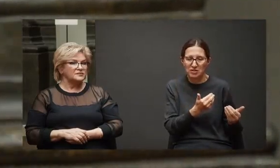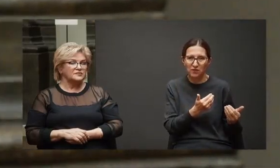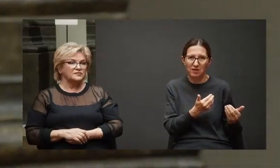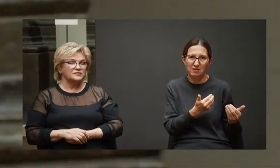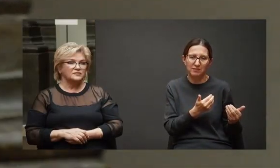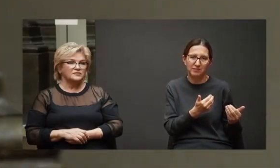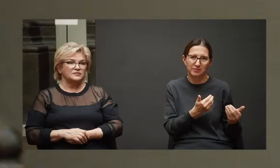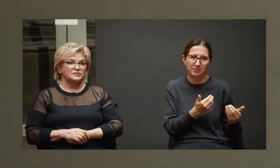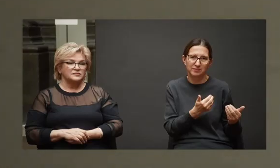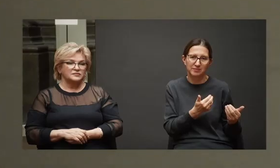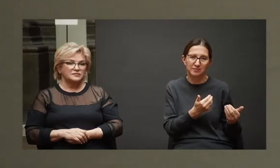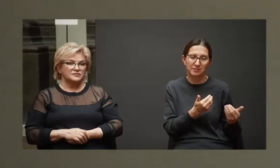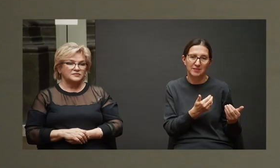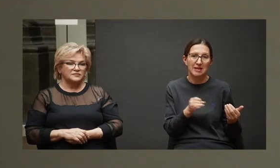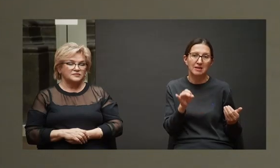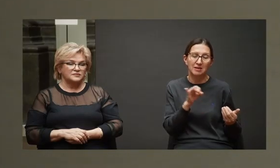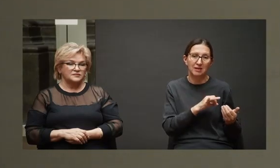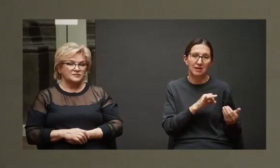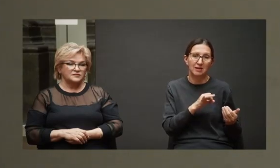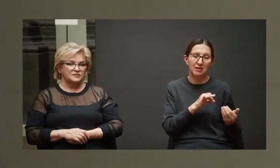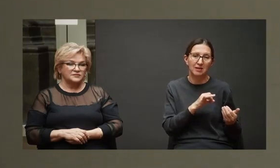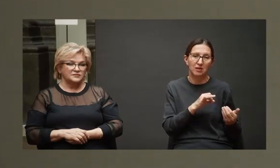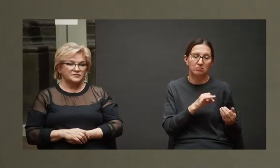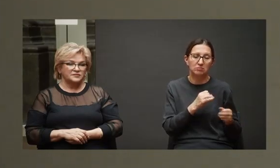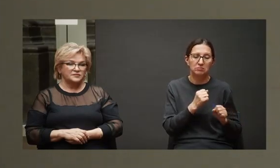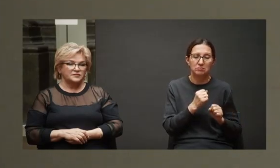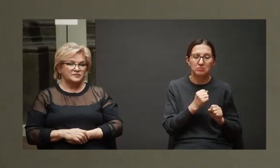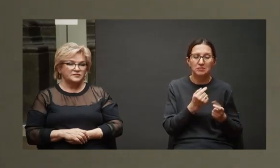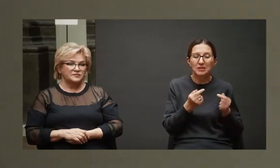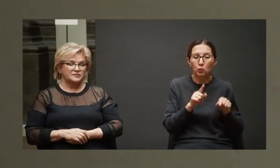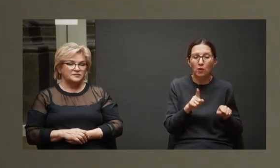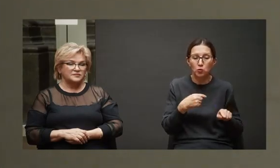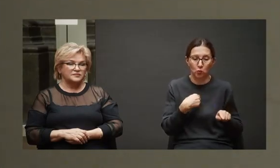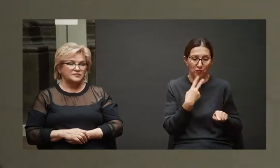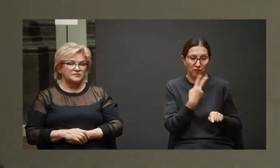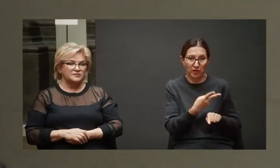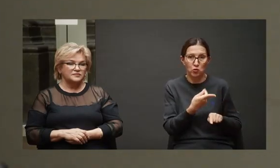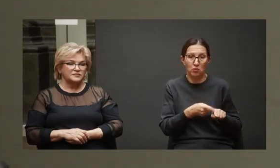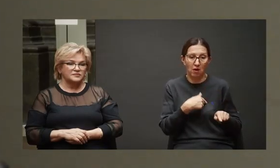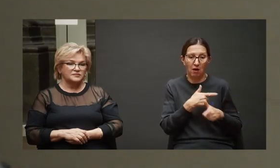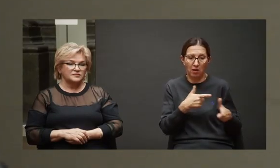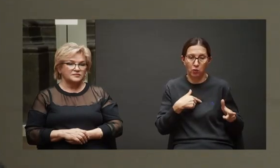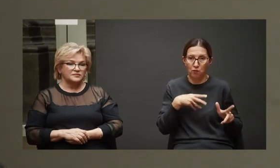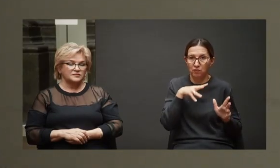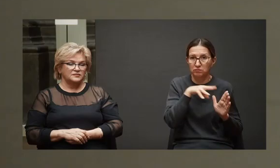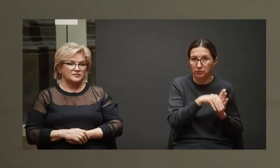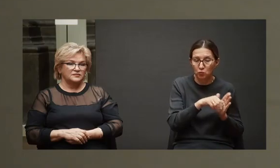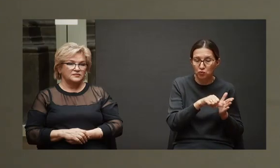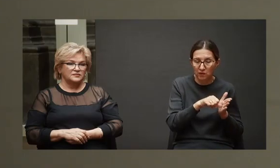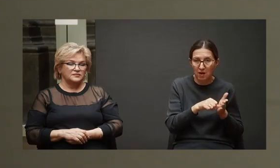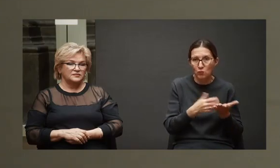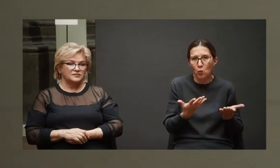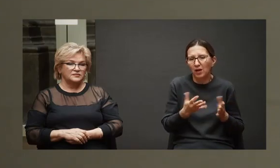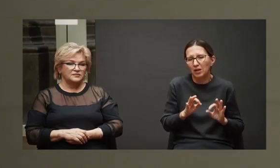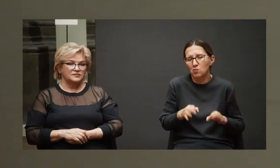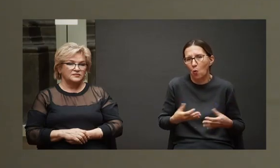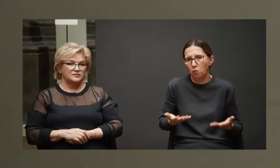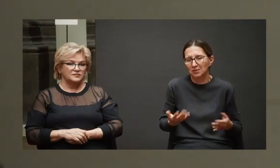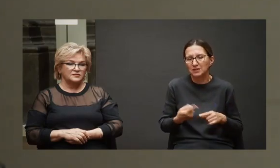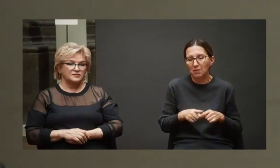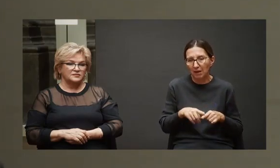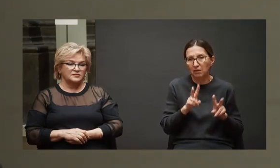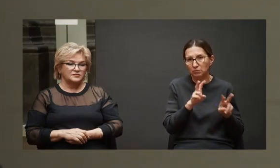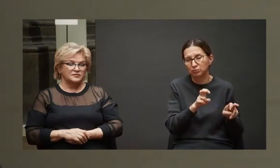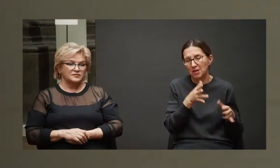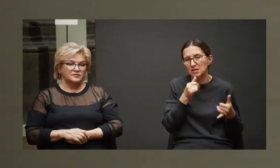сотворении и производстве того, что вы видите, то тем или иным образом, то это